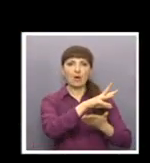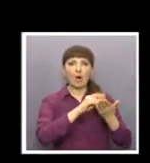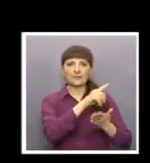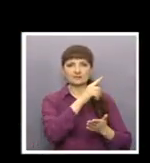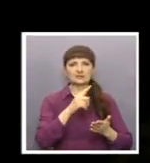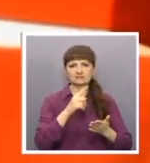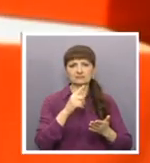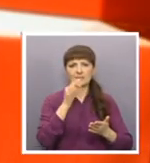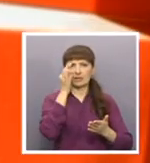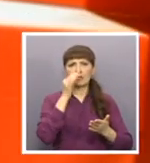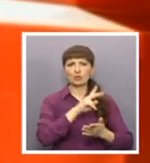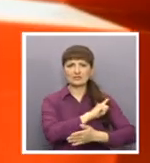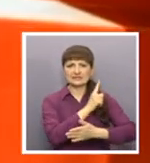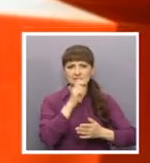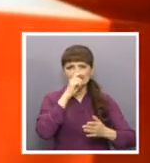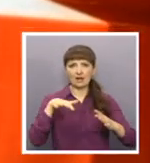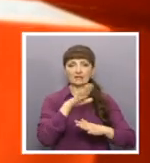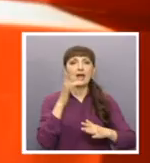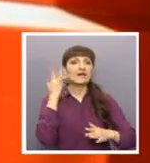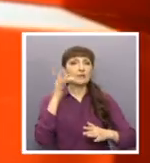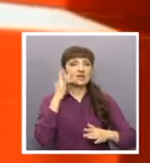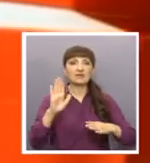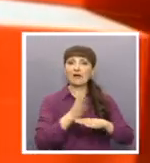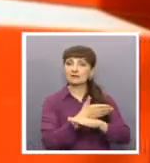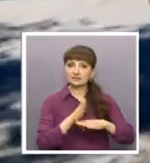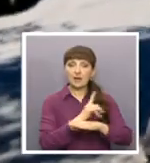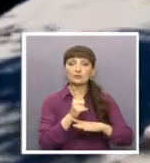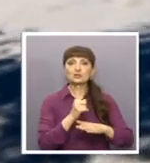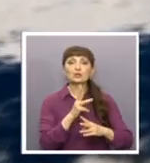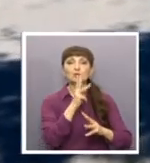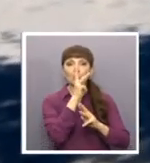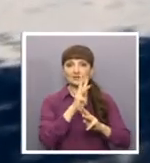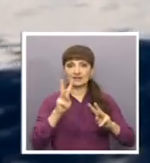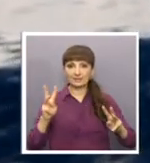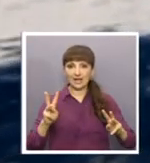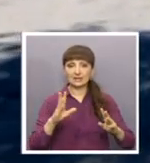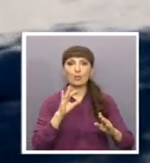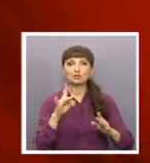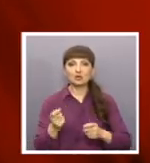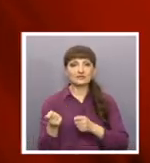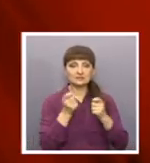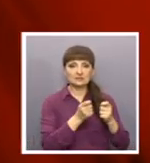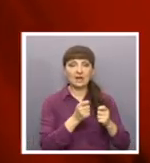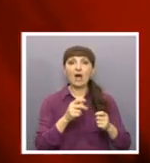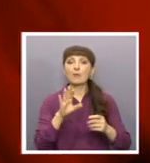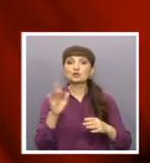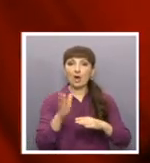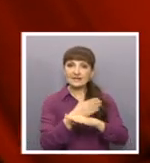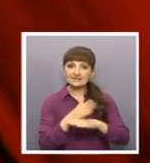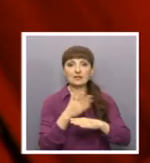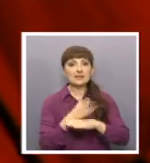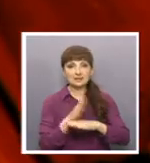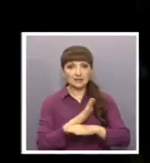В США, например, активно сортируют отходы, потому что размер оплаты за услуги мусоровывозящей компании зависит от того, разделен ваш мусор или